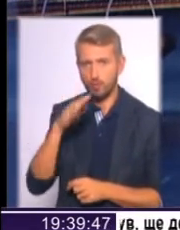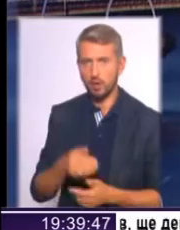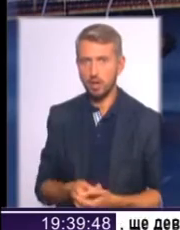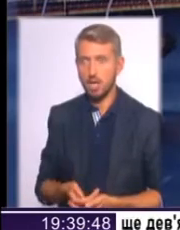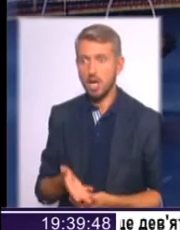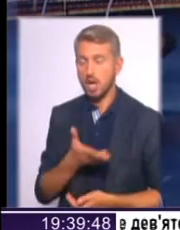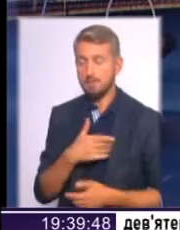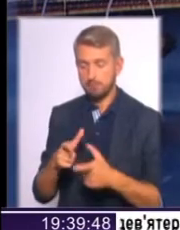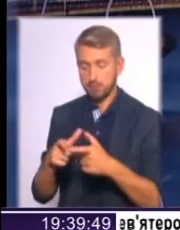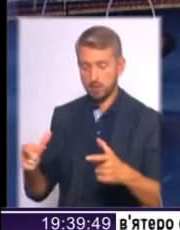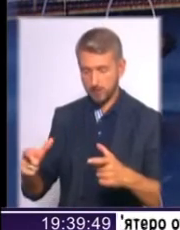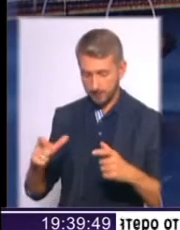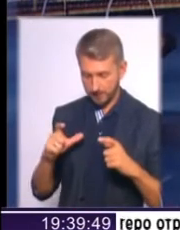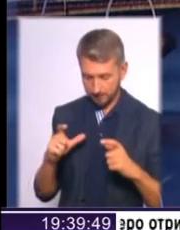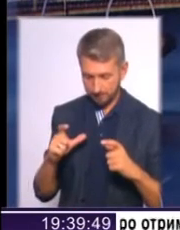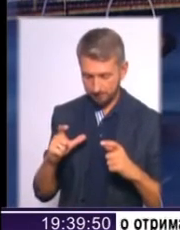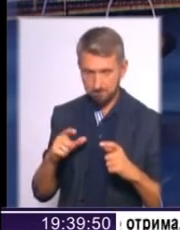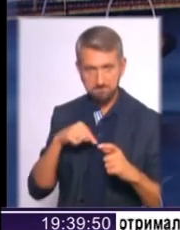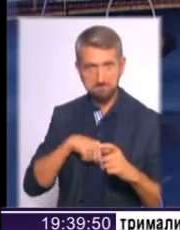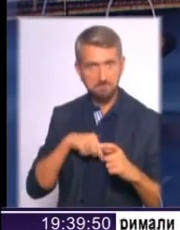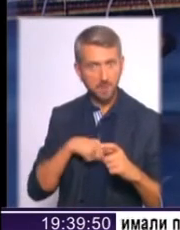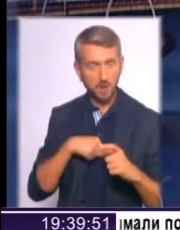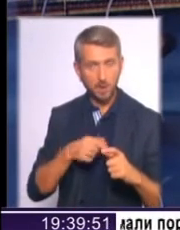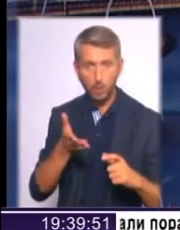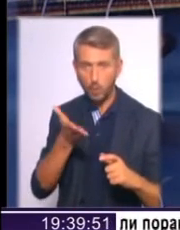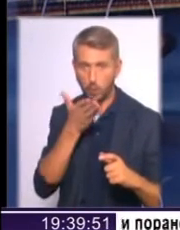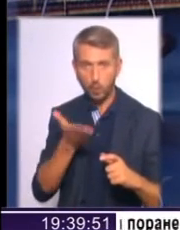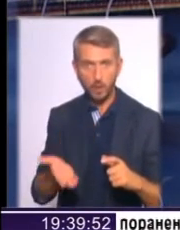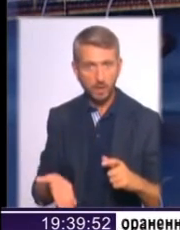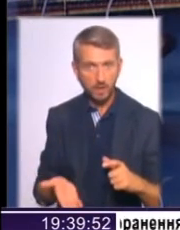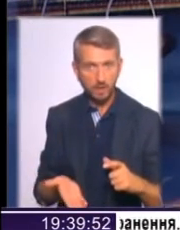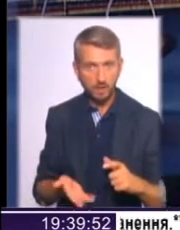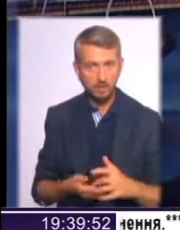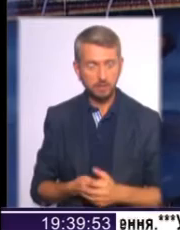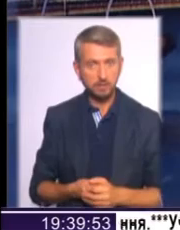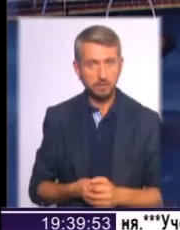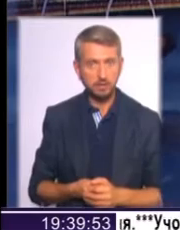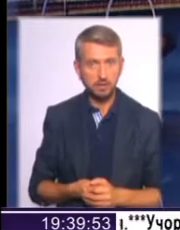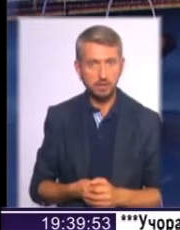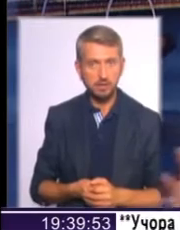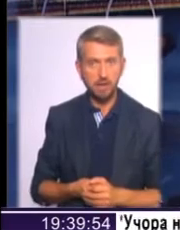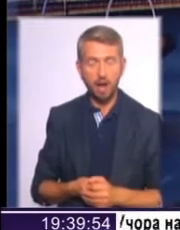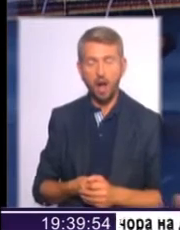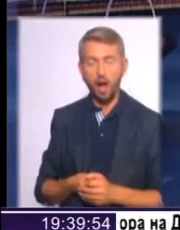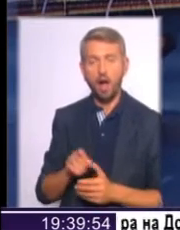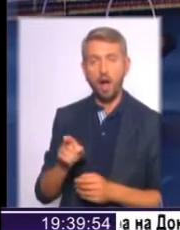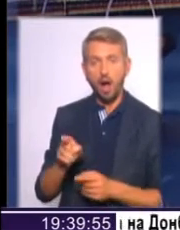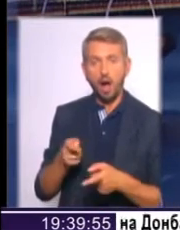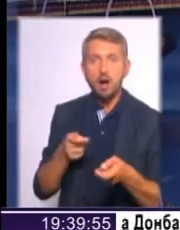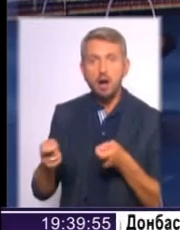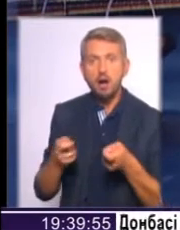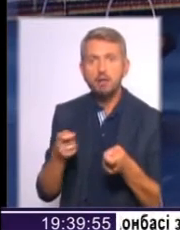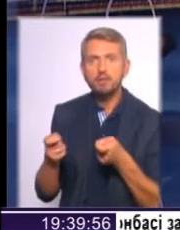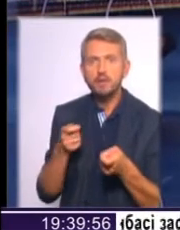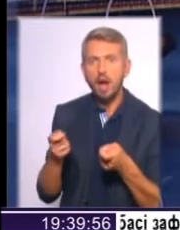як отримали, я вам скажу, настрою трошки так поубавилось, як кажуть у народі. Як взагалі влада в цьому контексті,